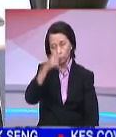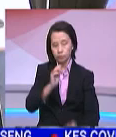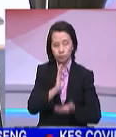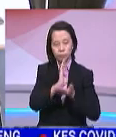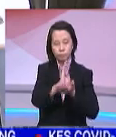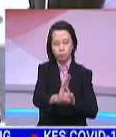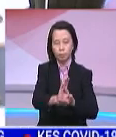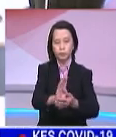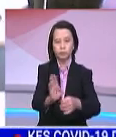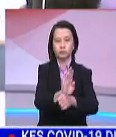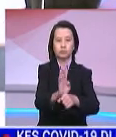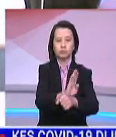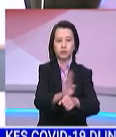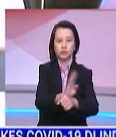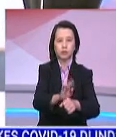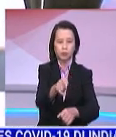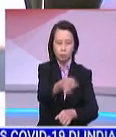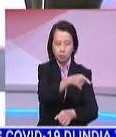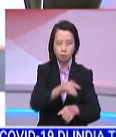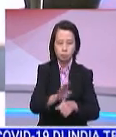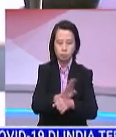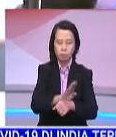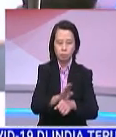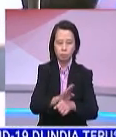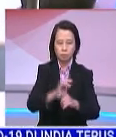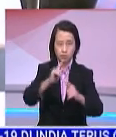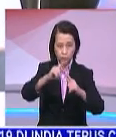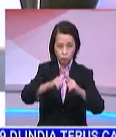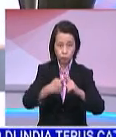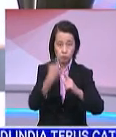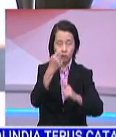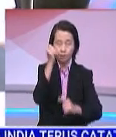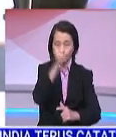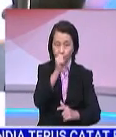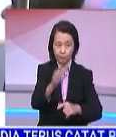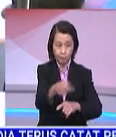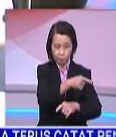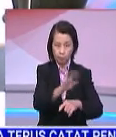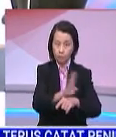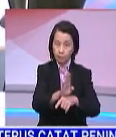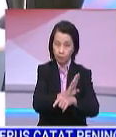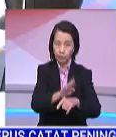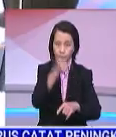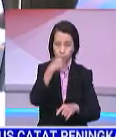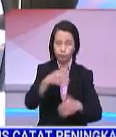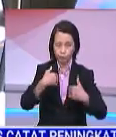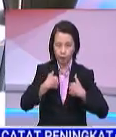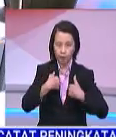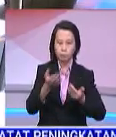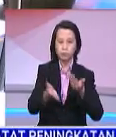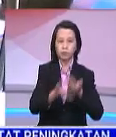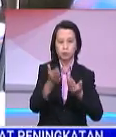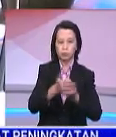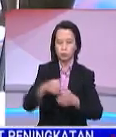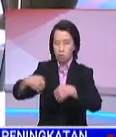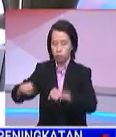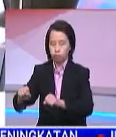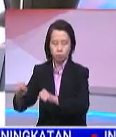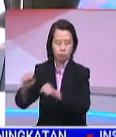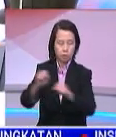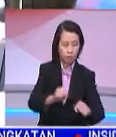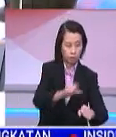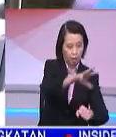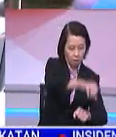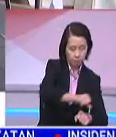membantu para penyanyi ke yang Berniaga di bulan Fase ini untuk adil kemudahan Ride untuk